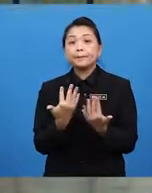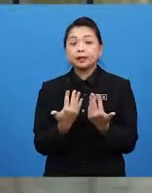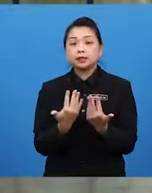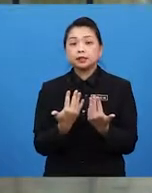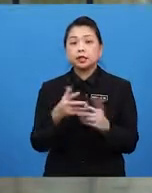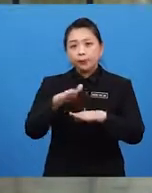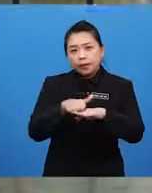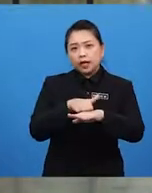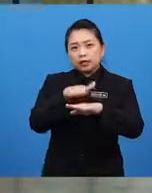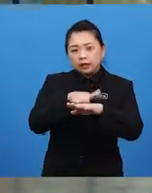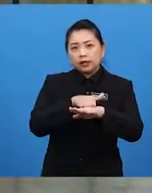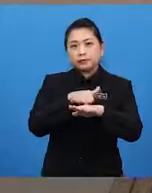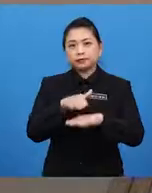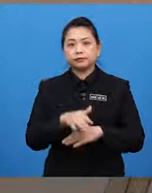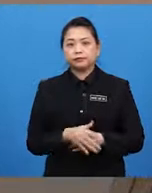perlahan-lahan